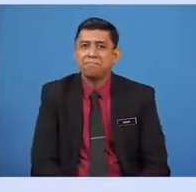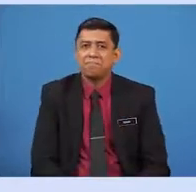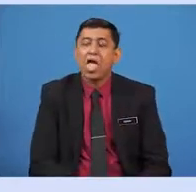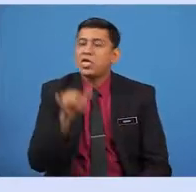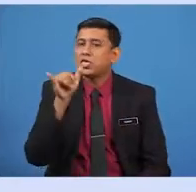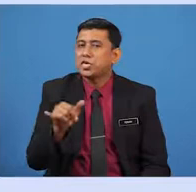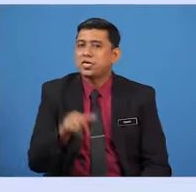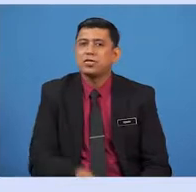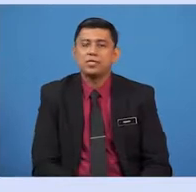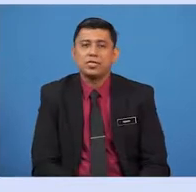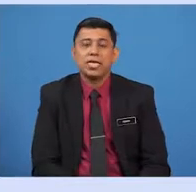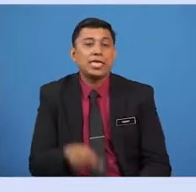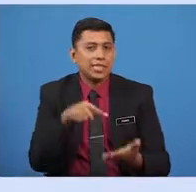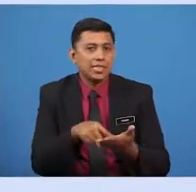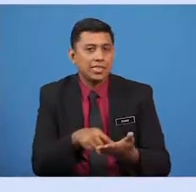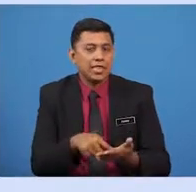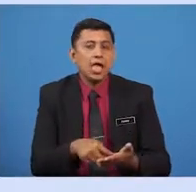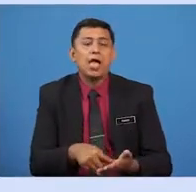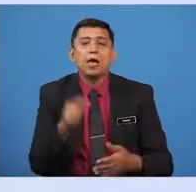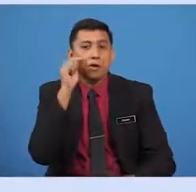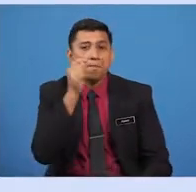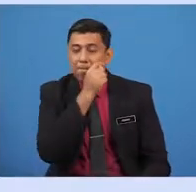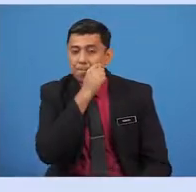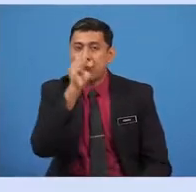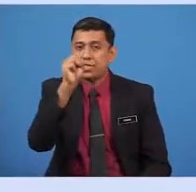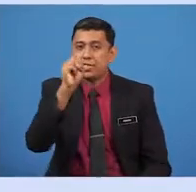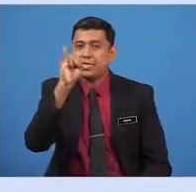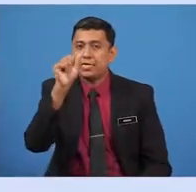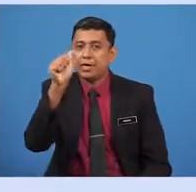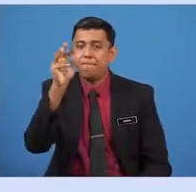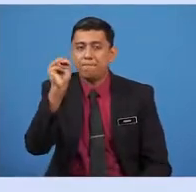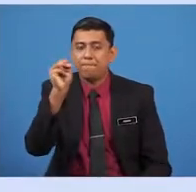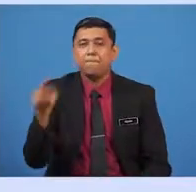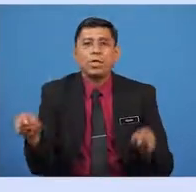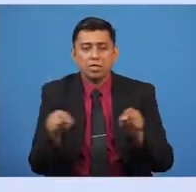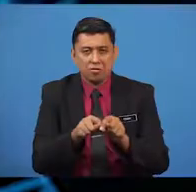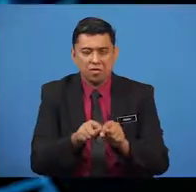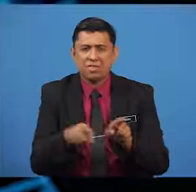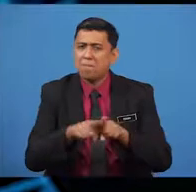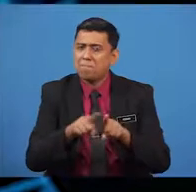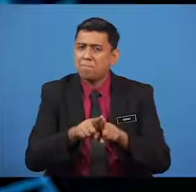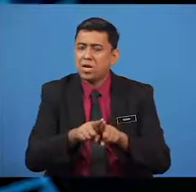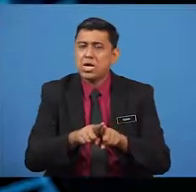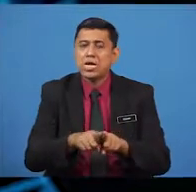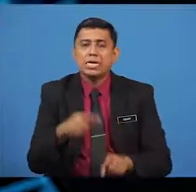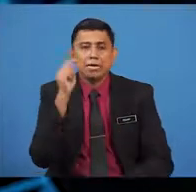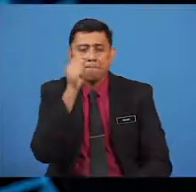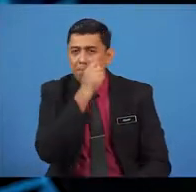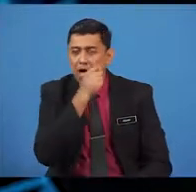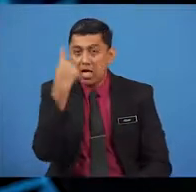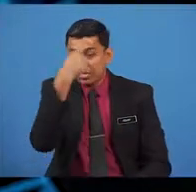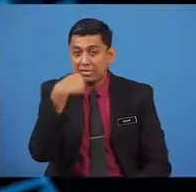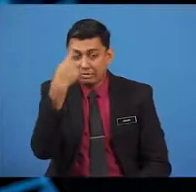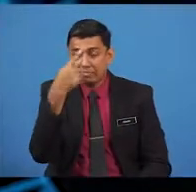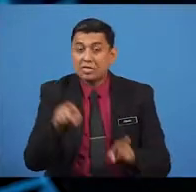ini? Ya, ini adalah kembar siam. Seperti kembar seiras,